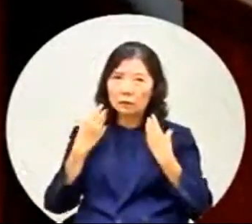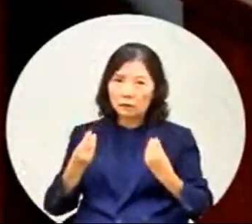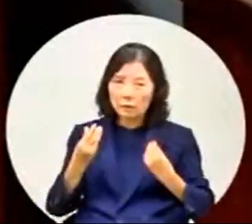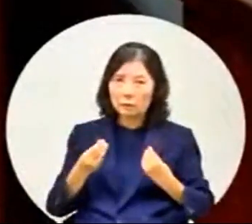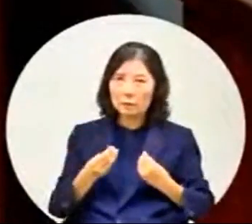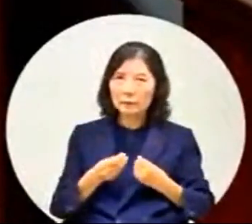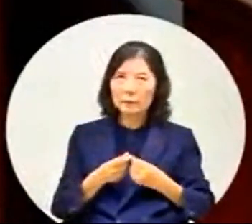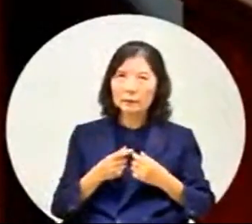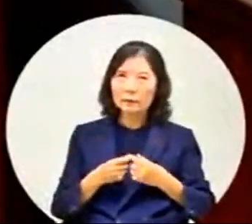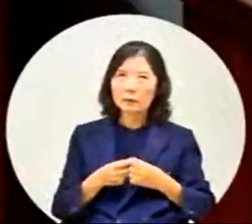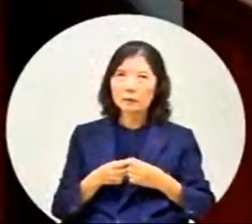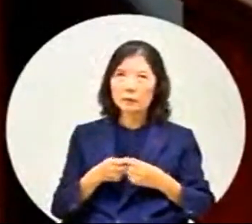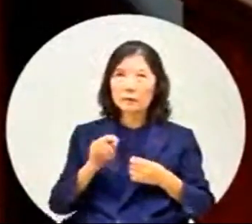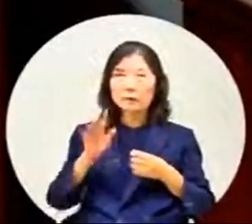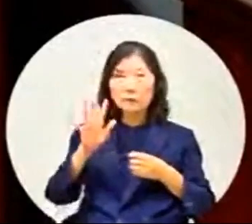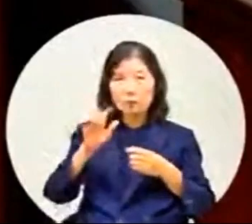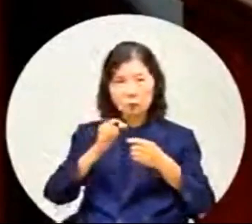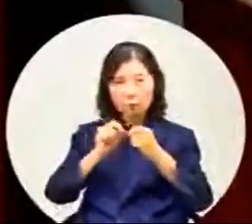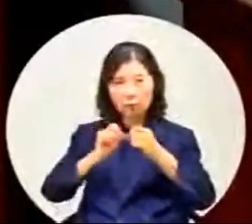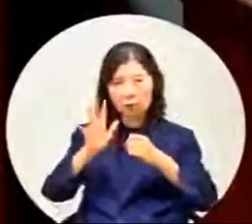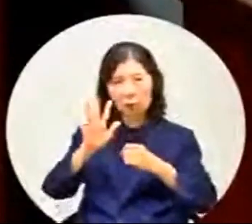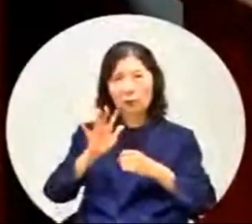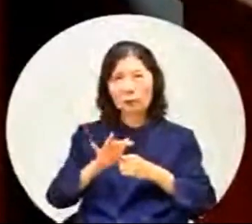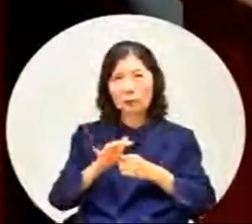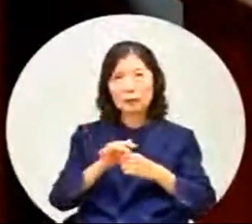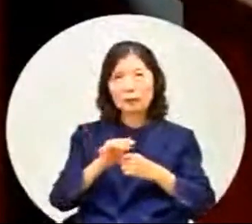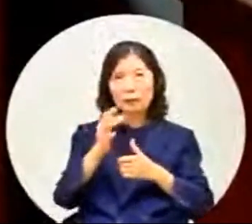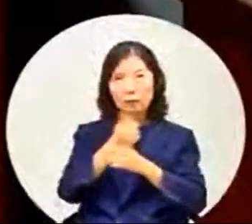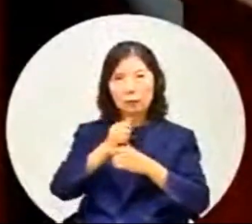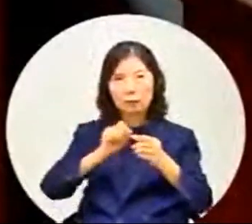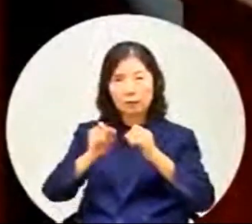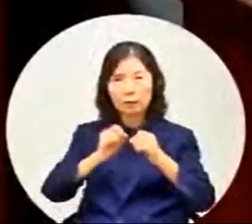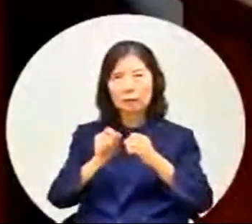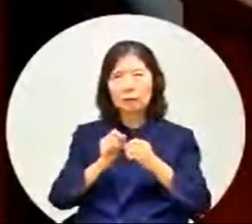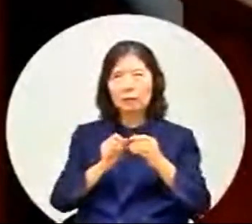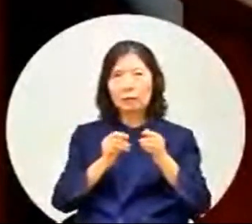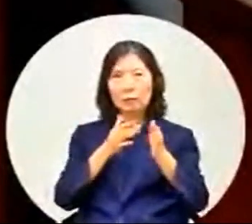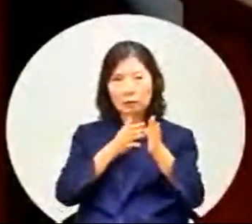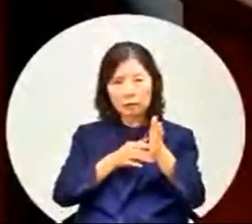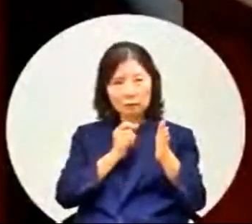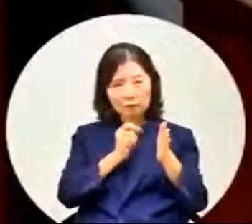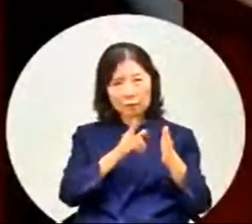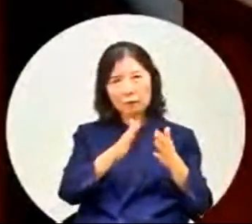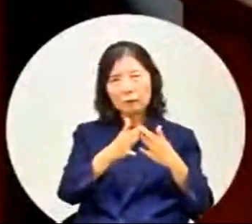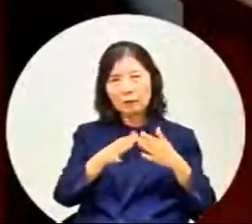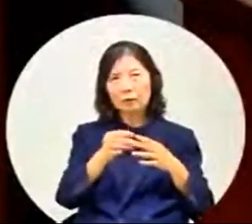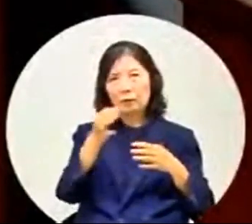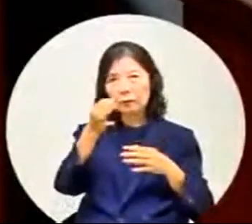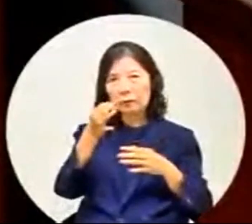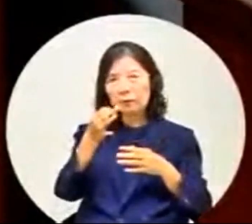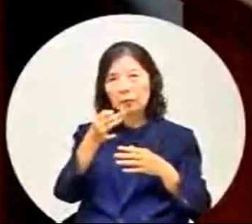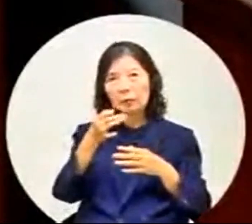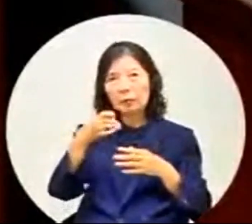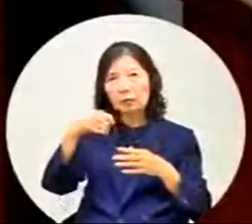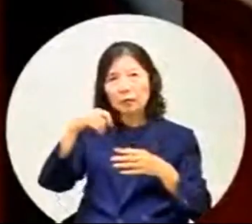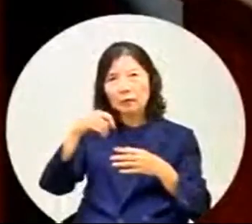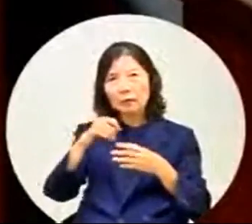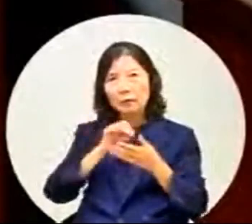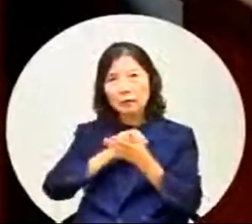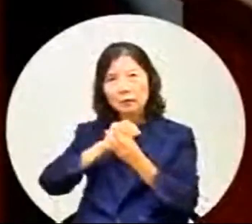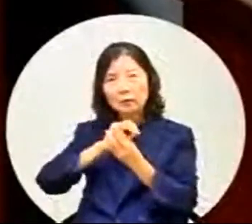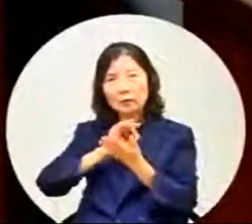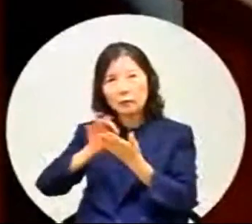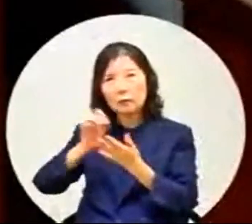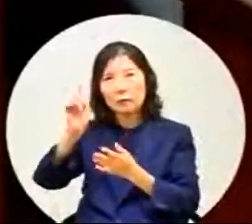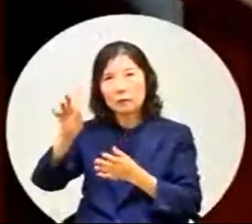原本你们一定有规划嘛，因为你原本总计划就是有要买车厢嘛，那这些钱跑到哪里去了？你挪了土地的费